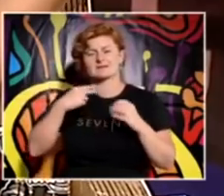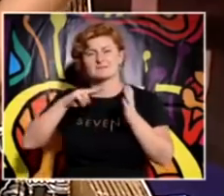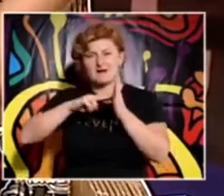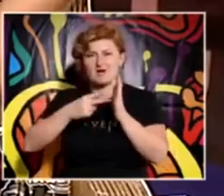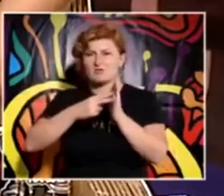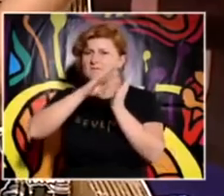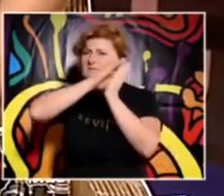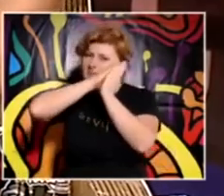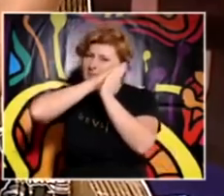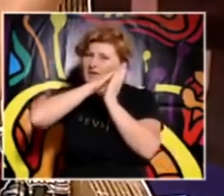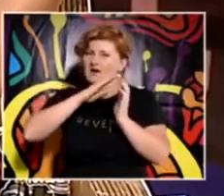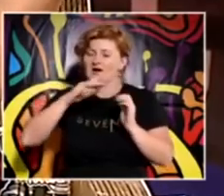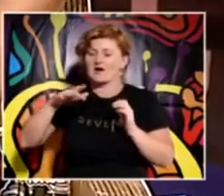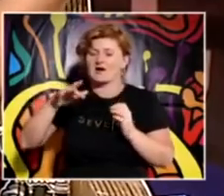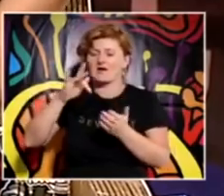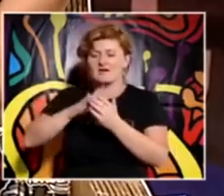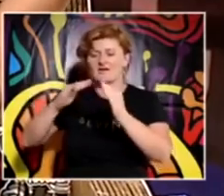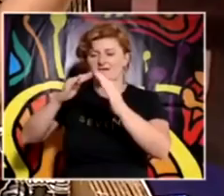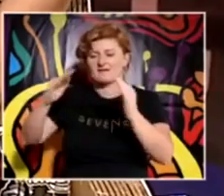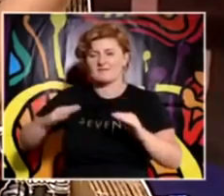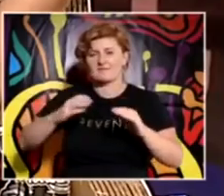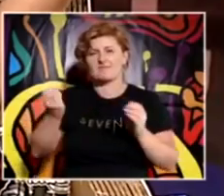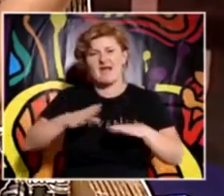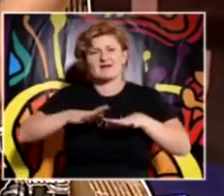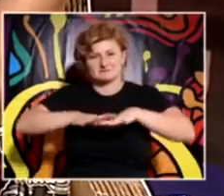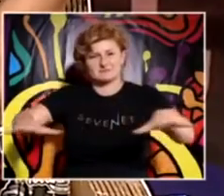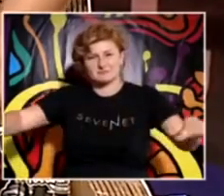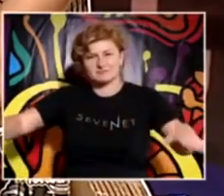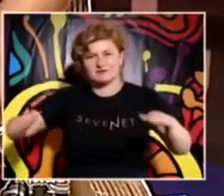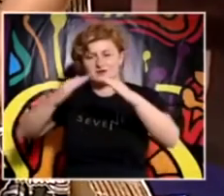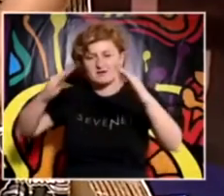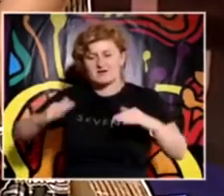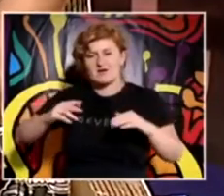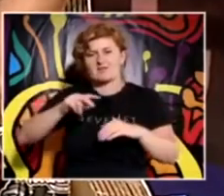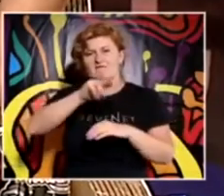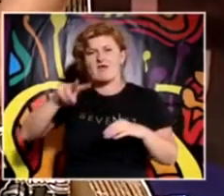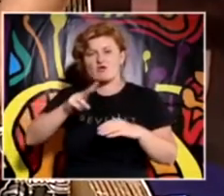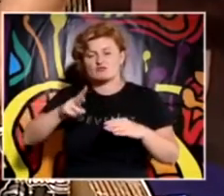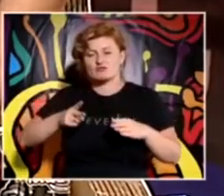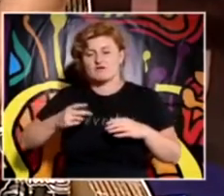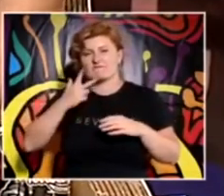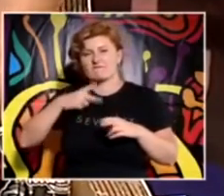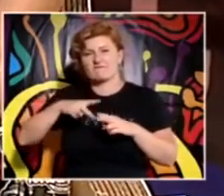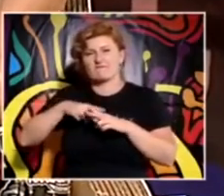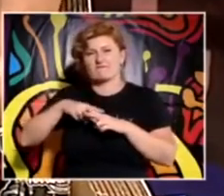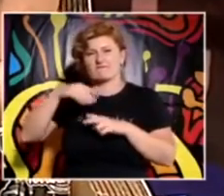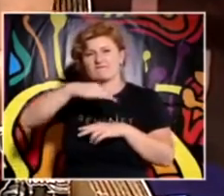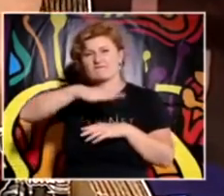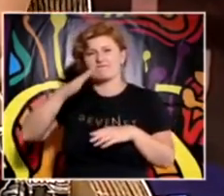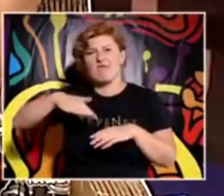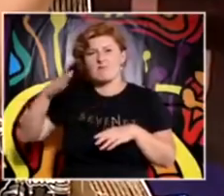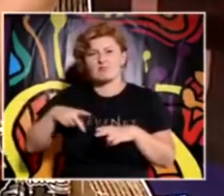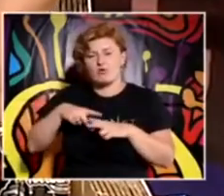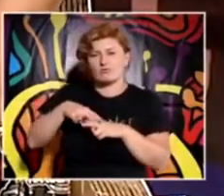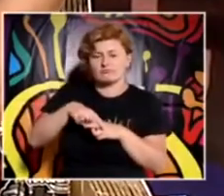takiej osadzie berberskiej na pustyni, która była oddalona 2 godziny drogi na wielbłądach od najbliższych zabudowań.